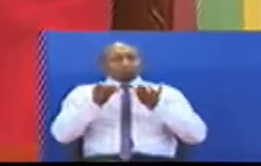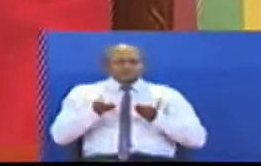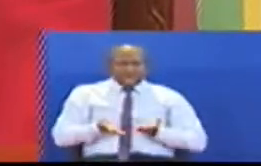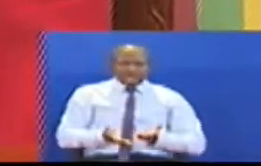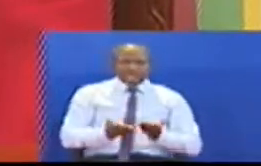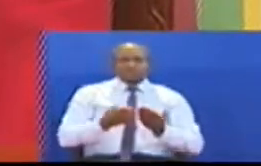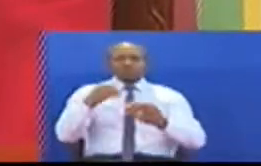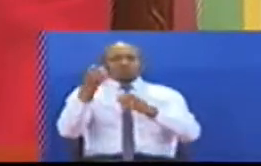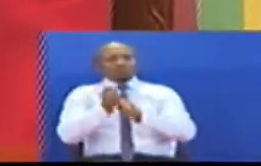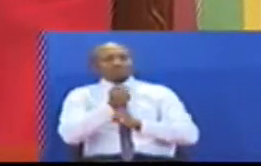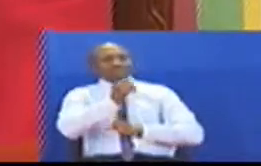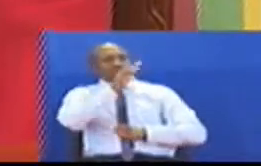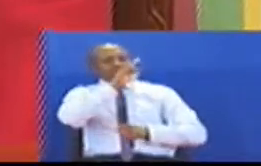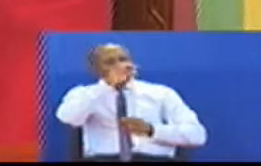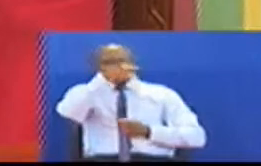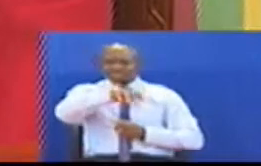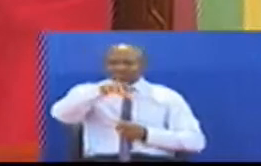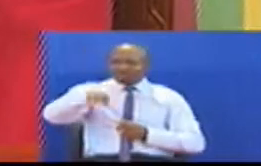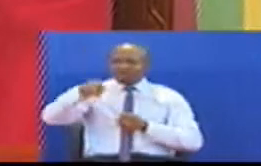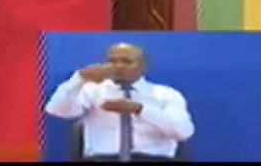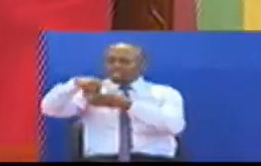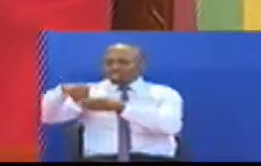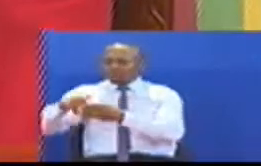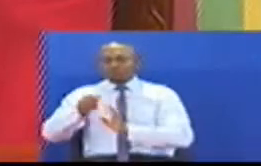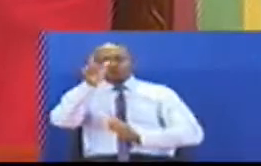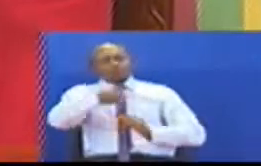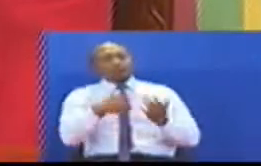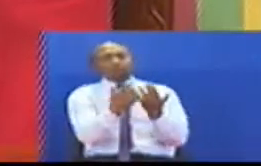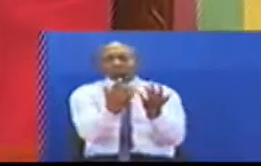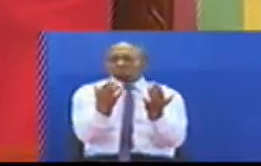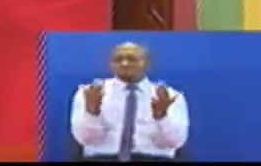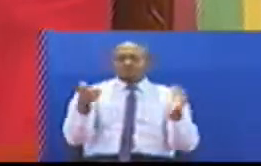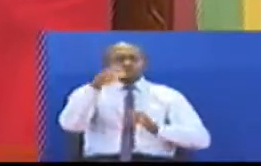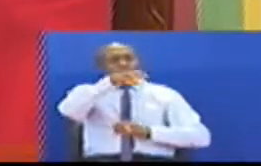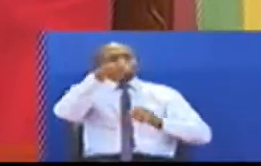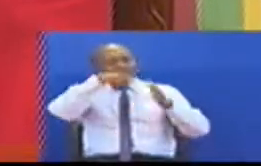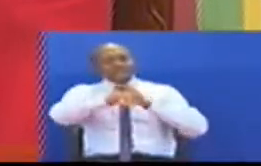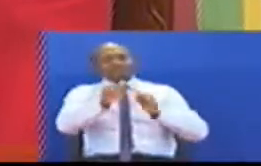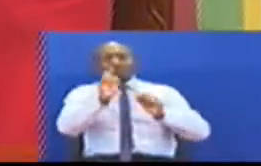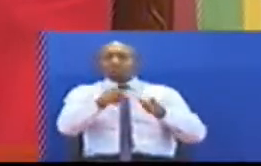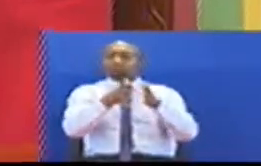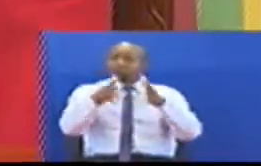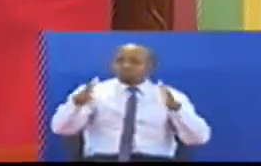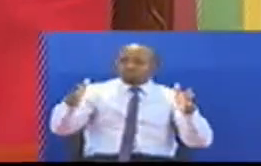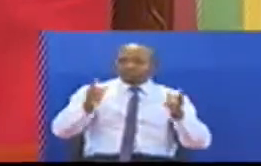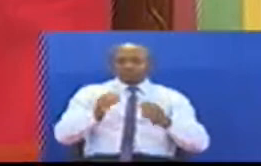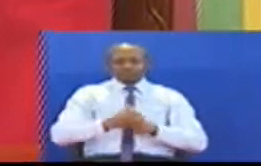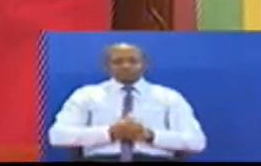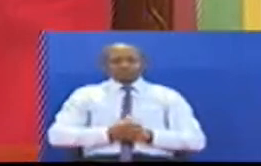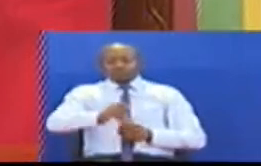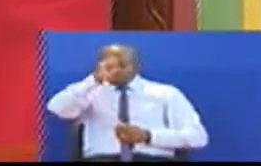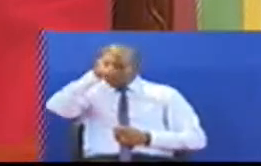kupata wateja, na sisi tuna watu wengi. Tukijipanga vizuri soko la ndani bado linatuhitaji. Kwa hiyo Mheshimiwa